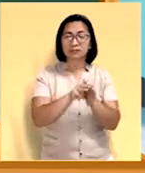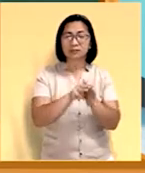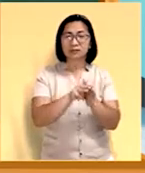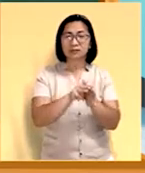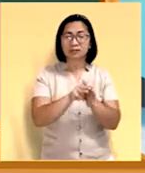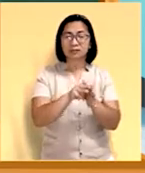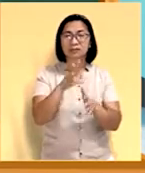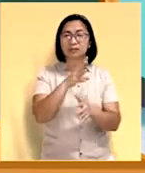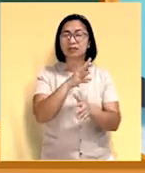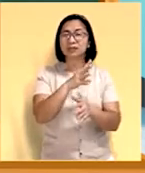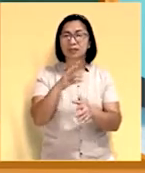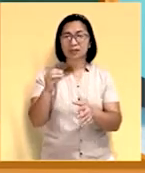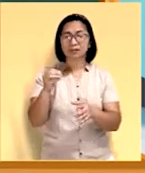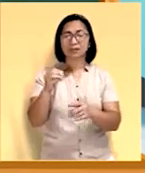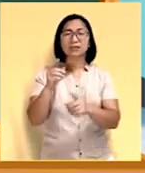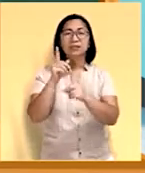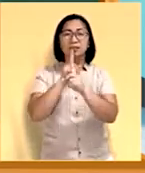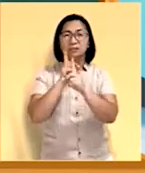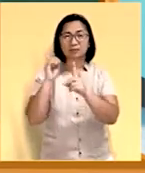at ang difference.